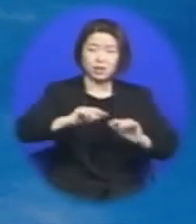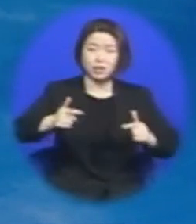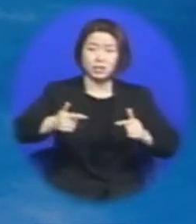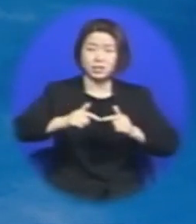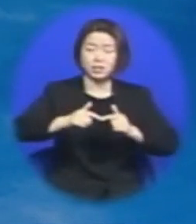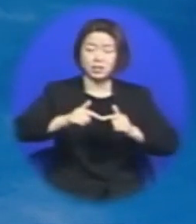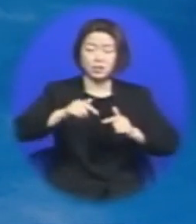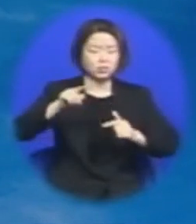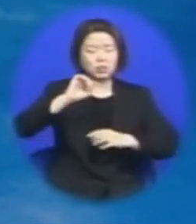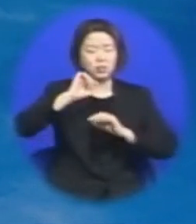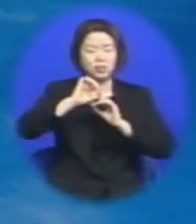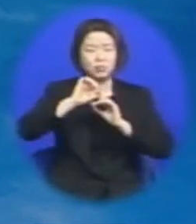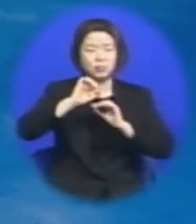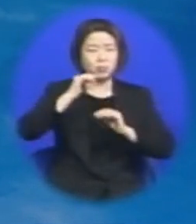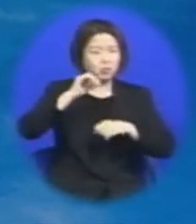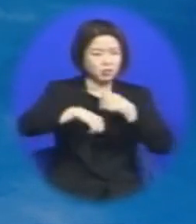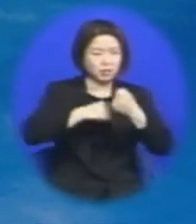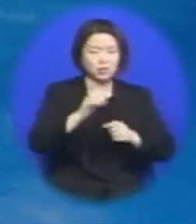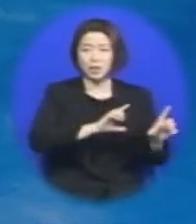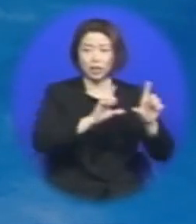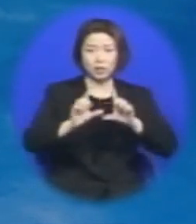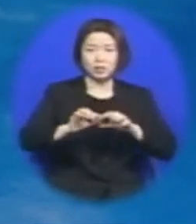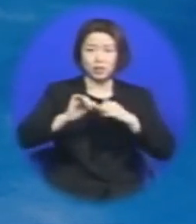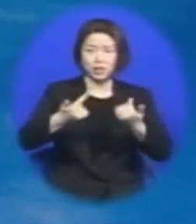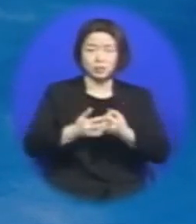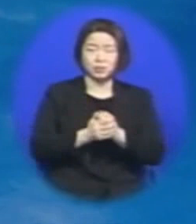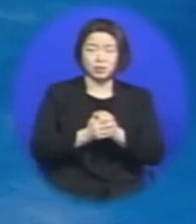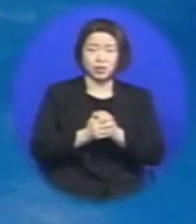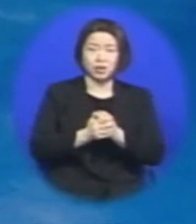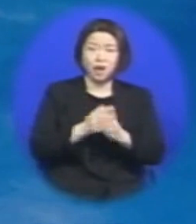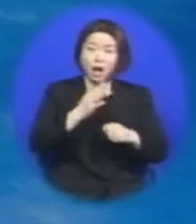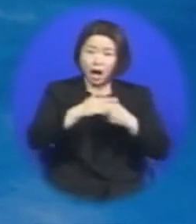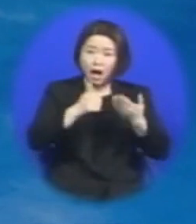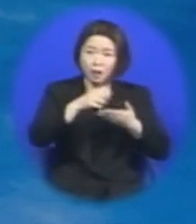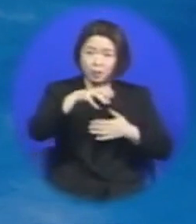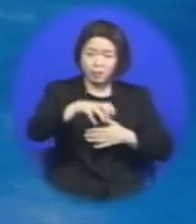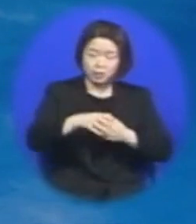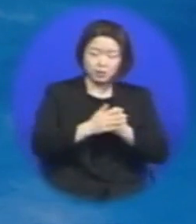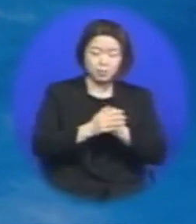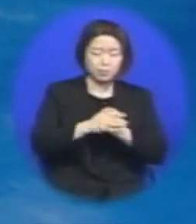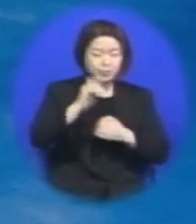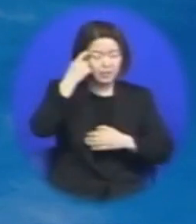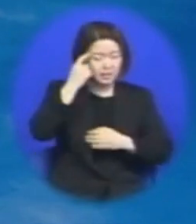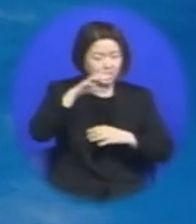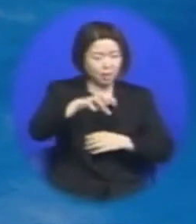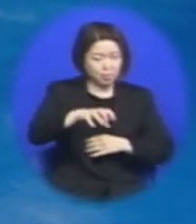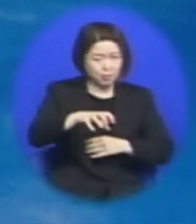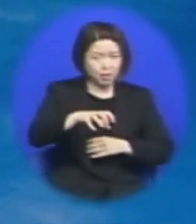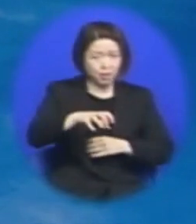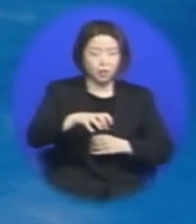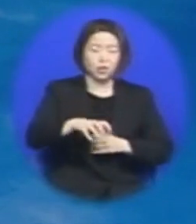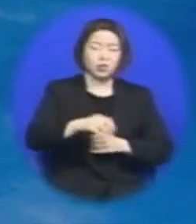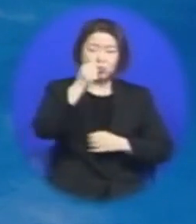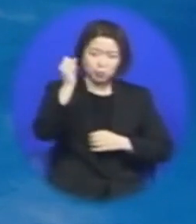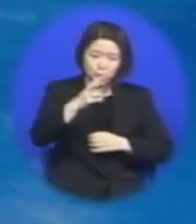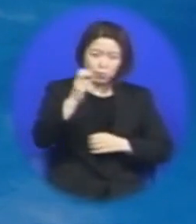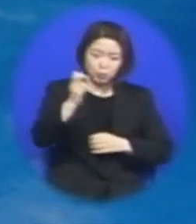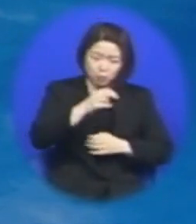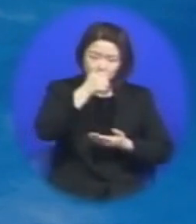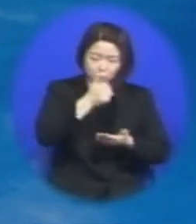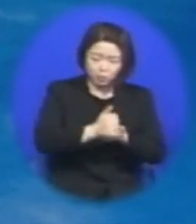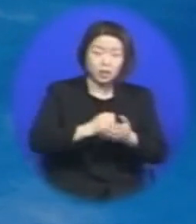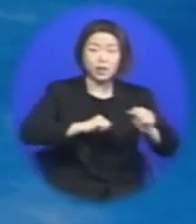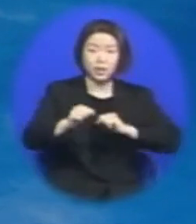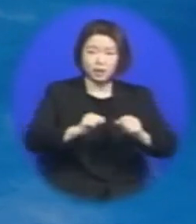안 뜨여서 그런 거예요 의지가 약해서 또 죄짓고 또 죄짓고 하신다고 생각하는